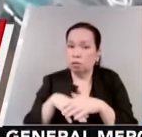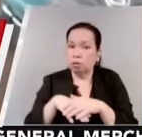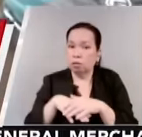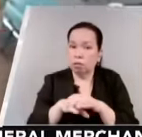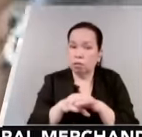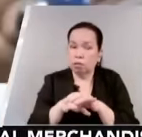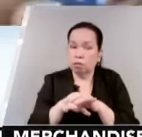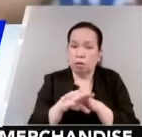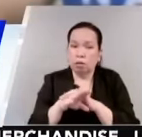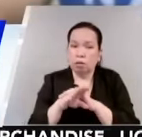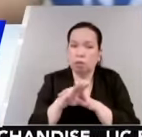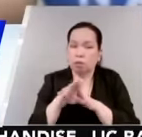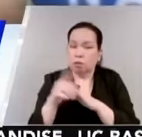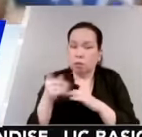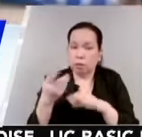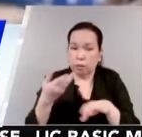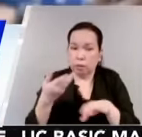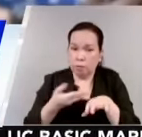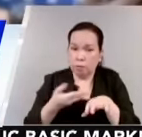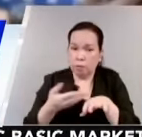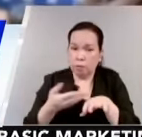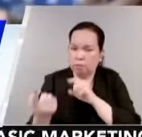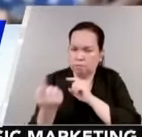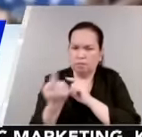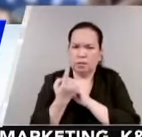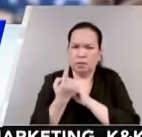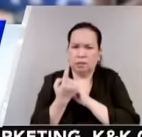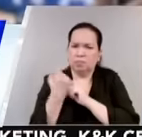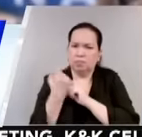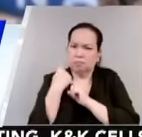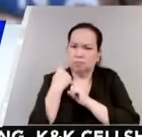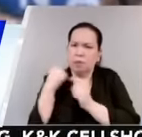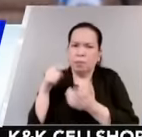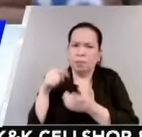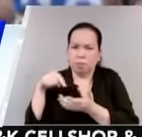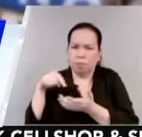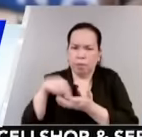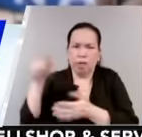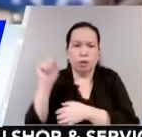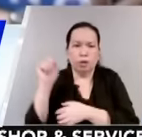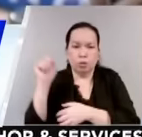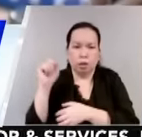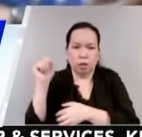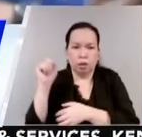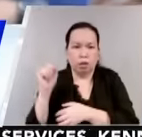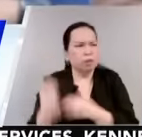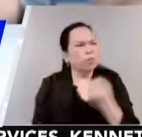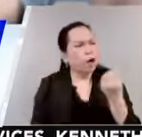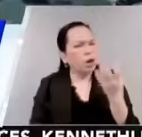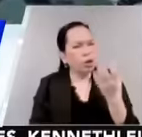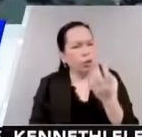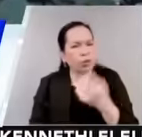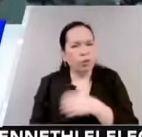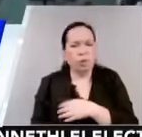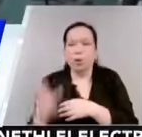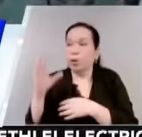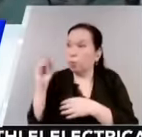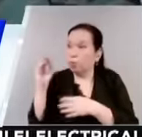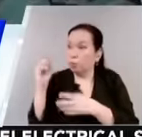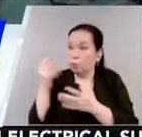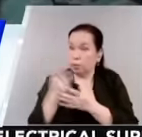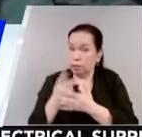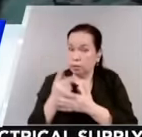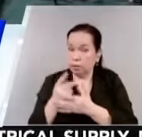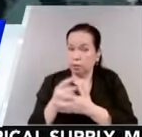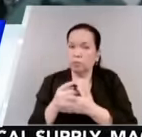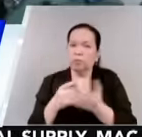port, may sumalubong sa amin doon na magbayad daw kami insurance. Ito, 50 pesos. Sabi ng pamunuan ng